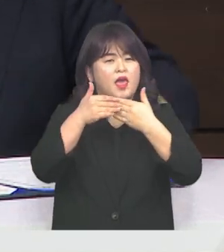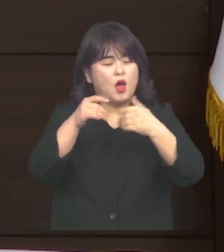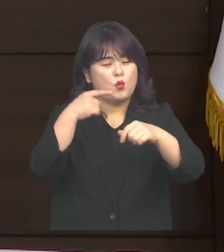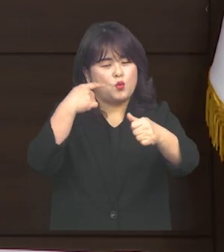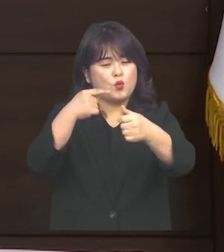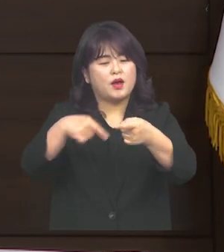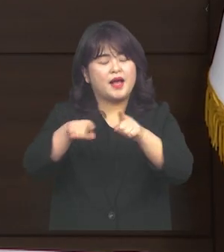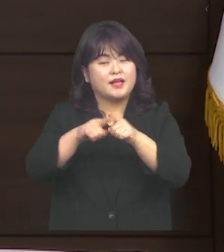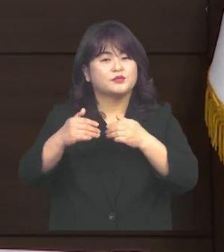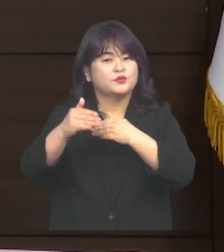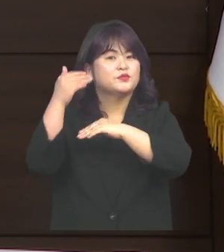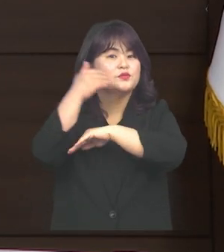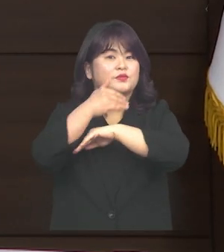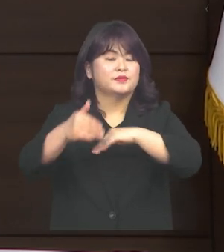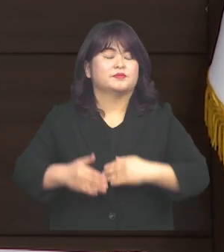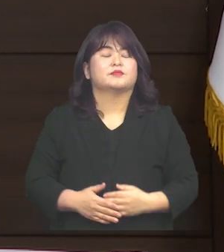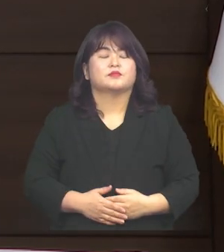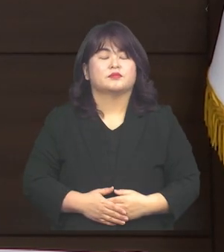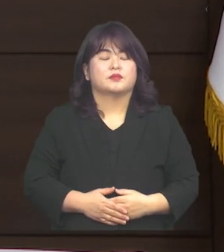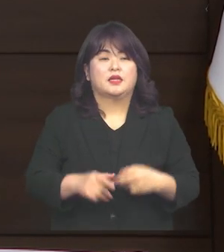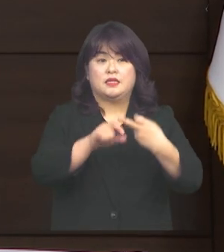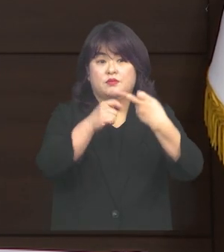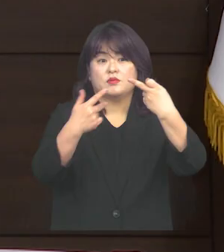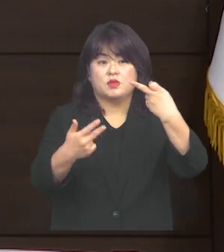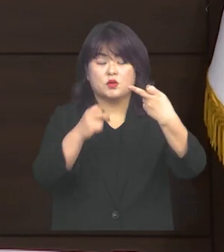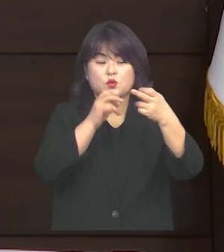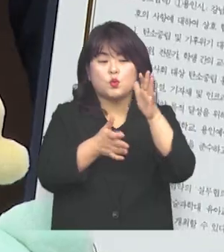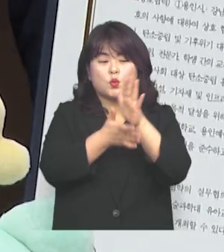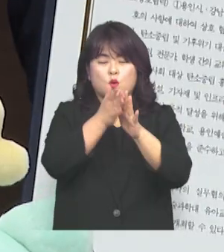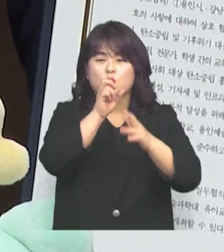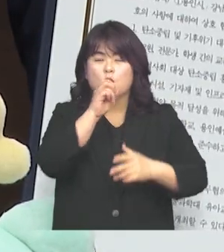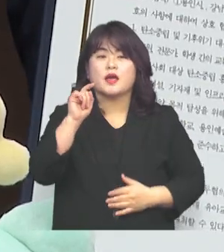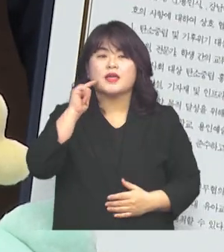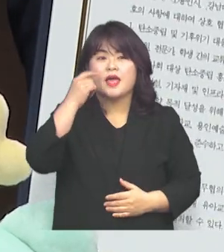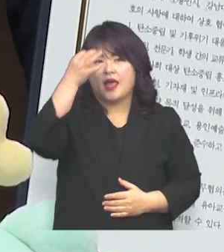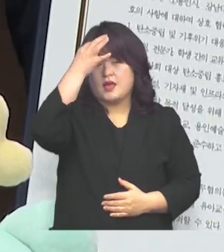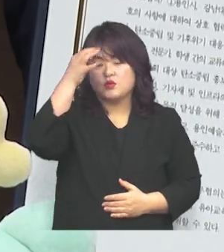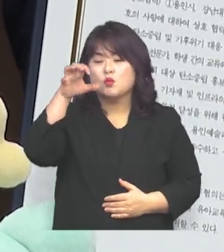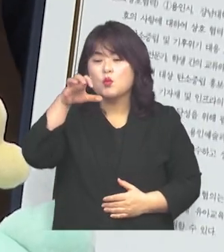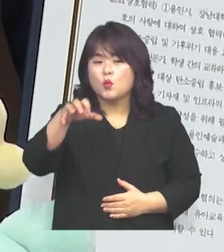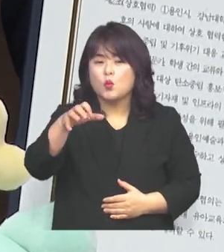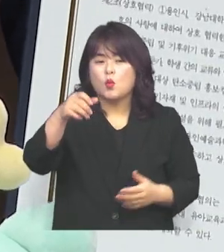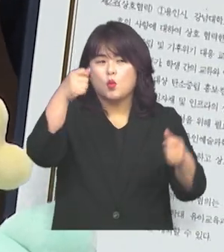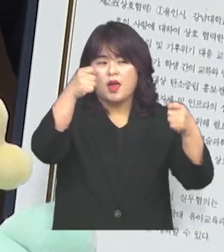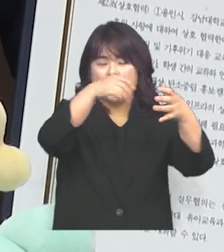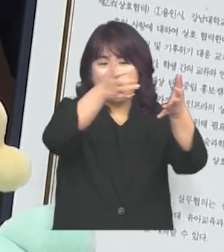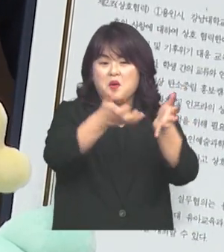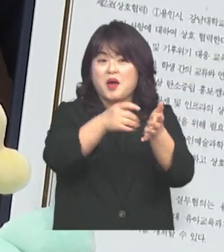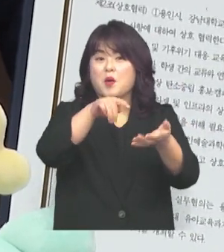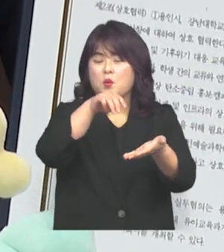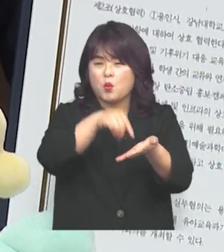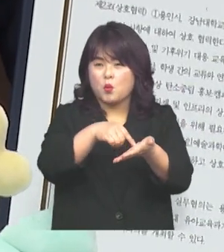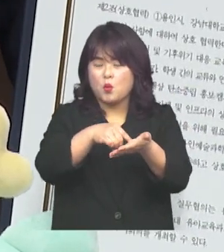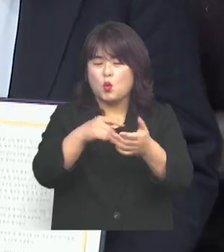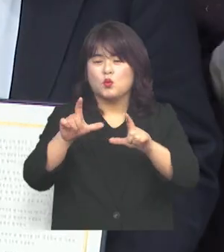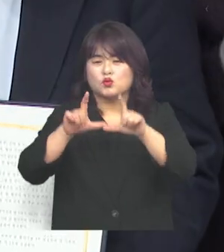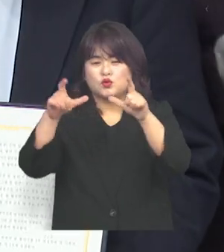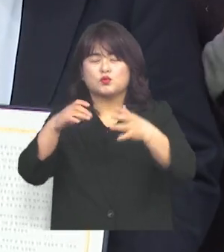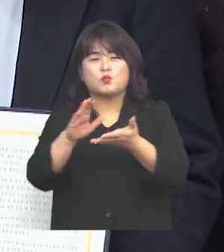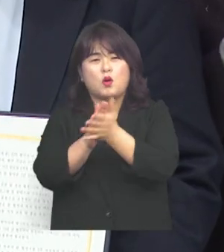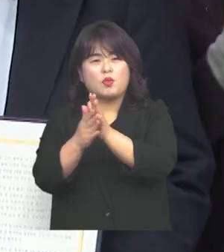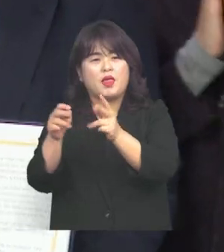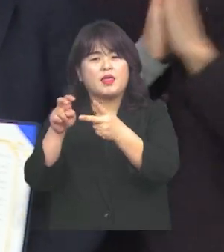체험 교육도 공동 추진합니다. 오는 12일에는 용인예술과학대 유아교육과 연극 동아리가 기후변화